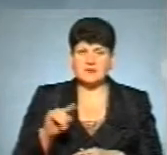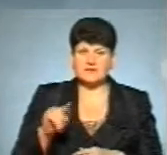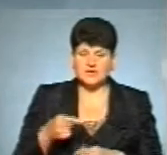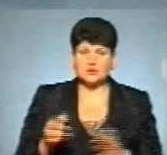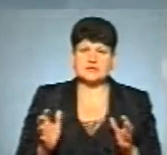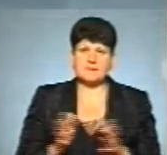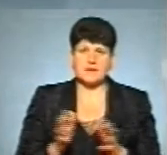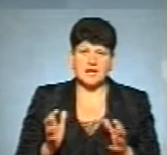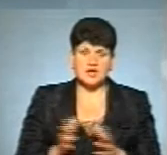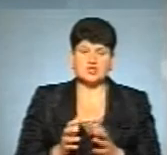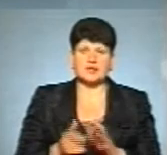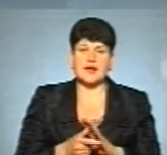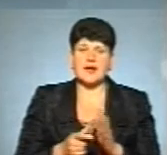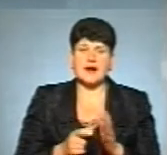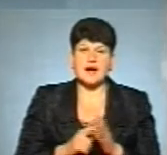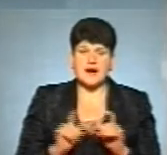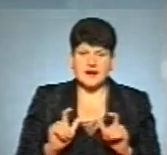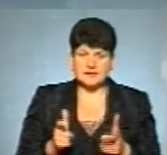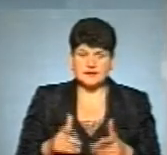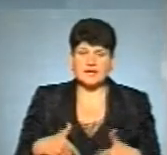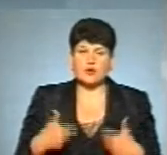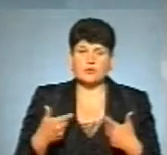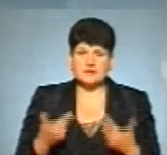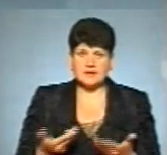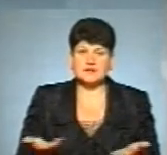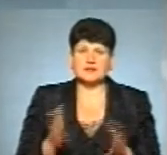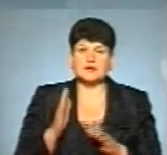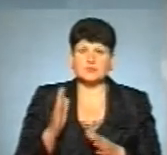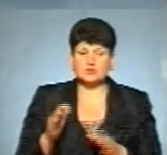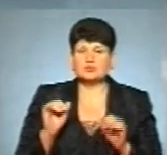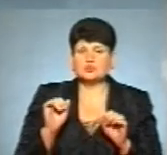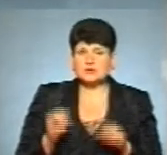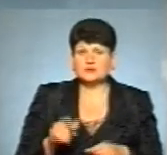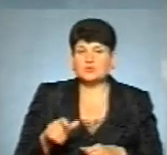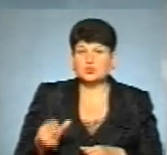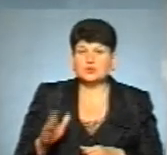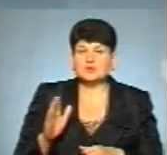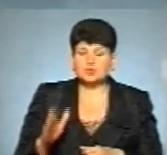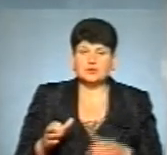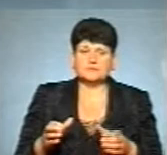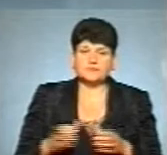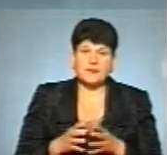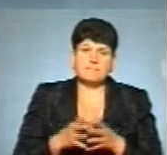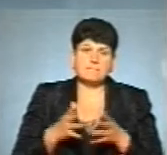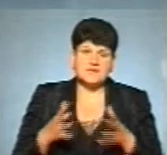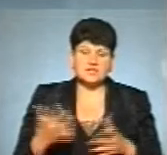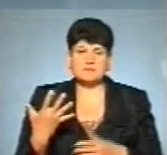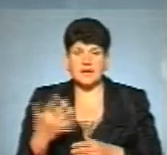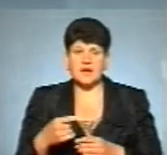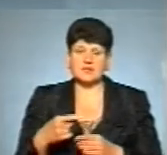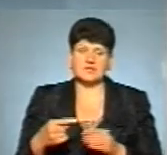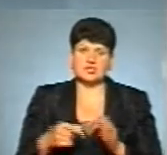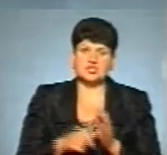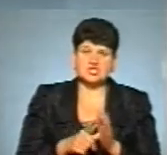збереженням відповідних тих карантинних рекомендацій, які будуть, мало ймовірно, що люди будуть на групи більші, ніж там 5, 6, 8